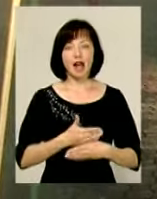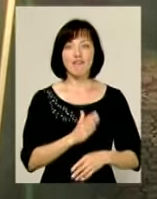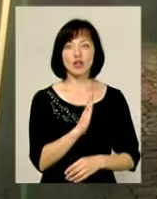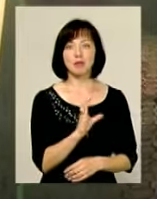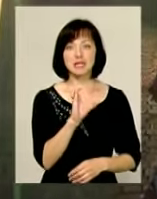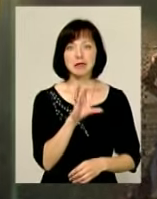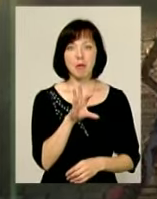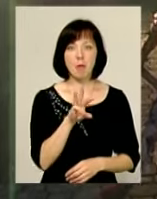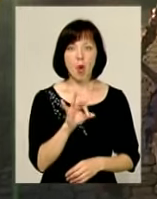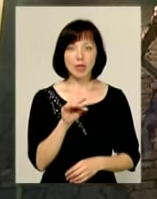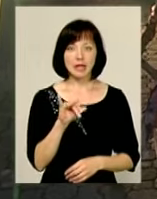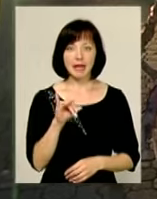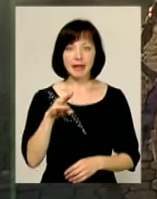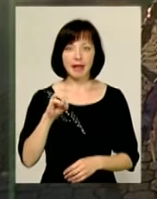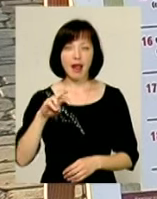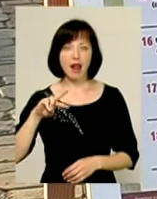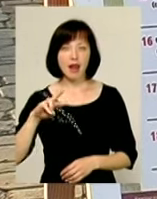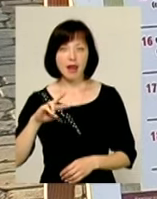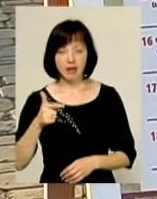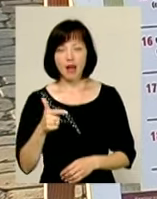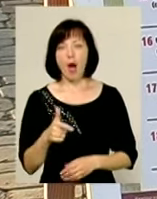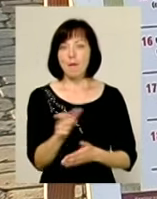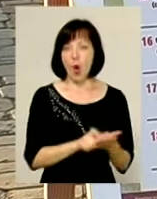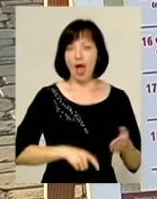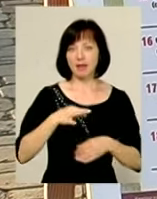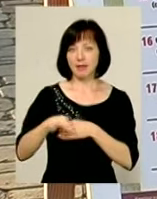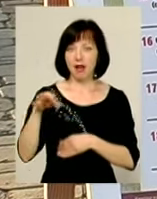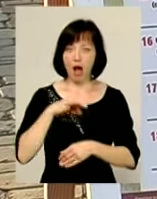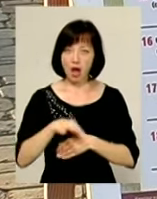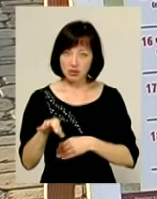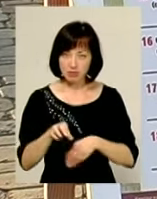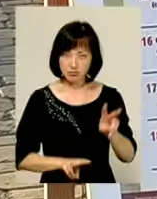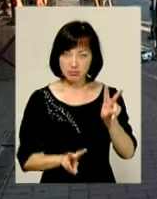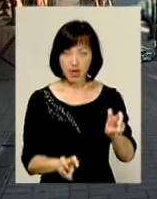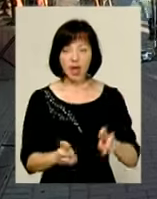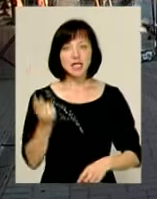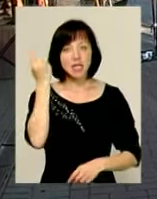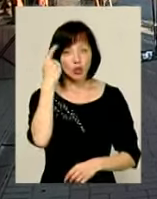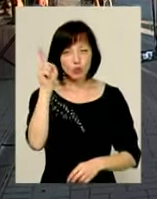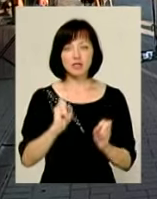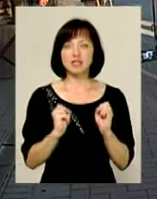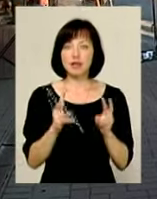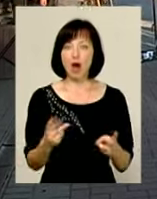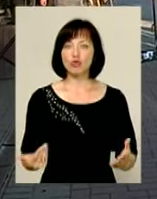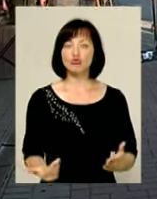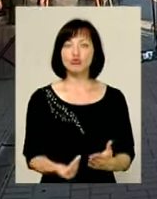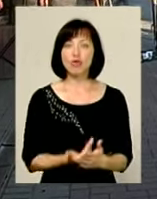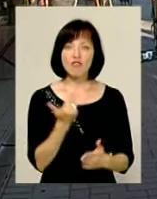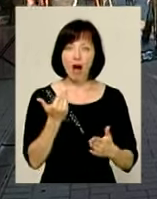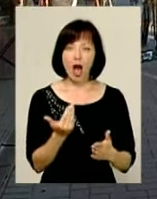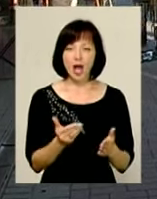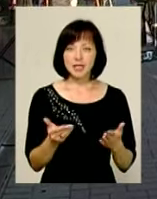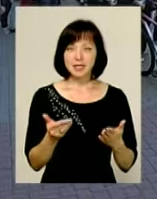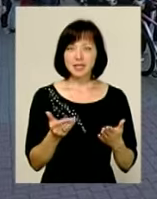смотрителя "Поет і кат" за п'єсою хмельницького письменника Броніслава Грищука задумувалася як нова сторінка